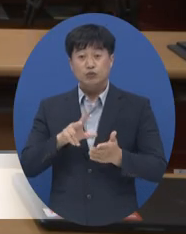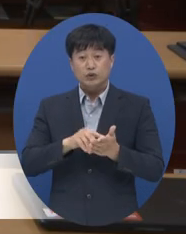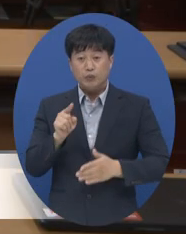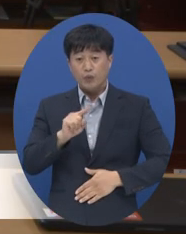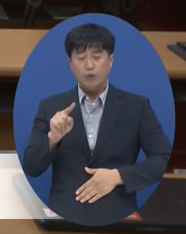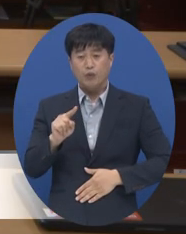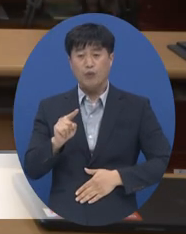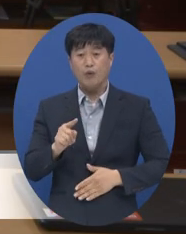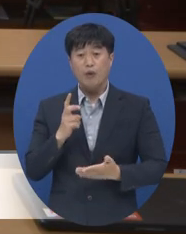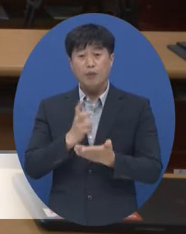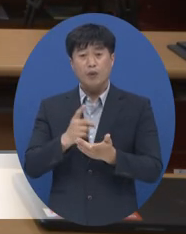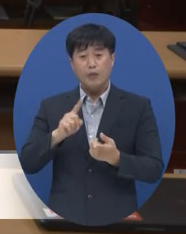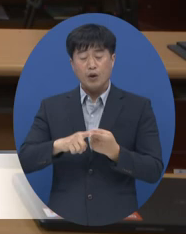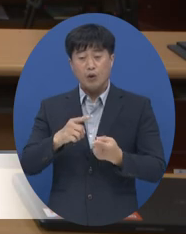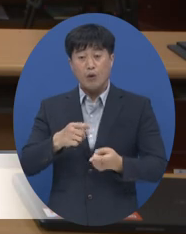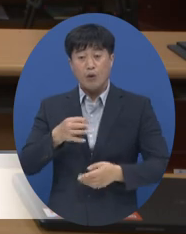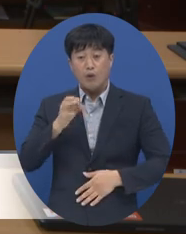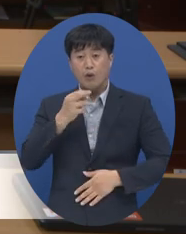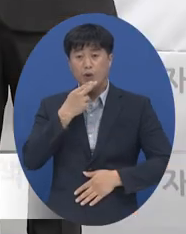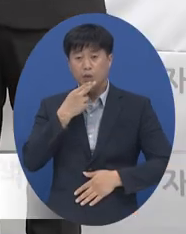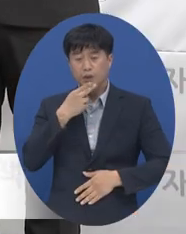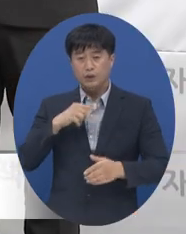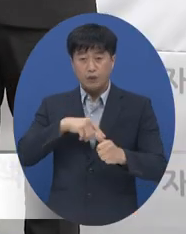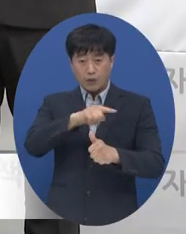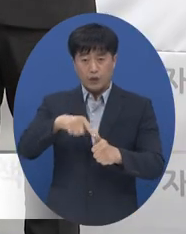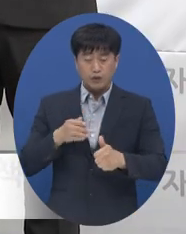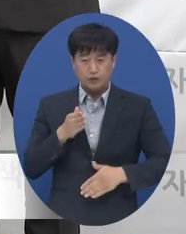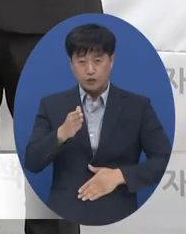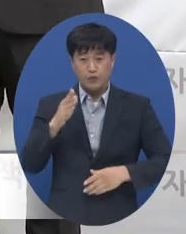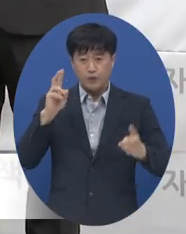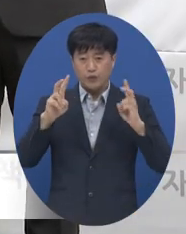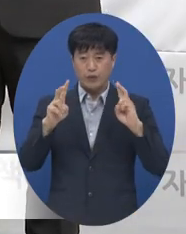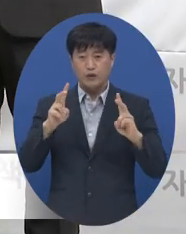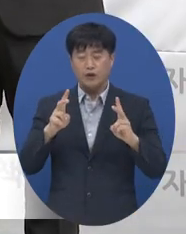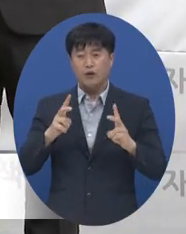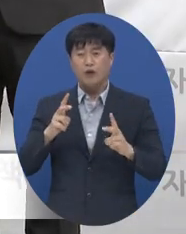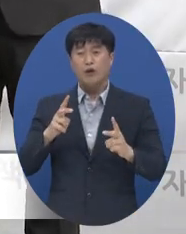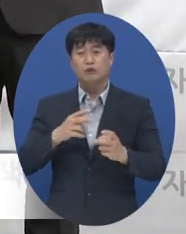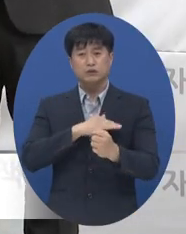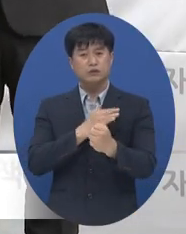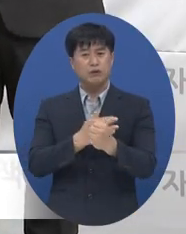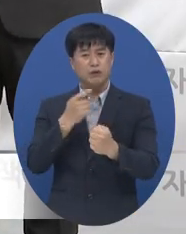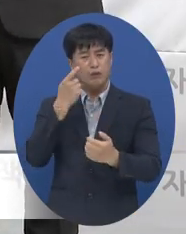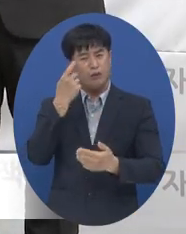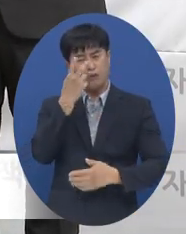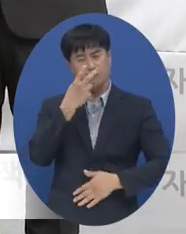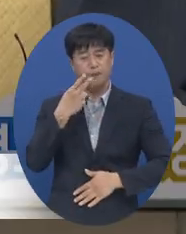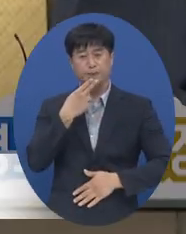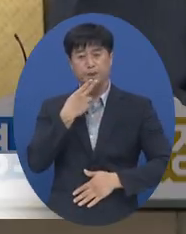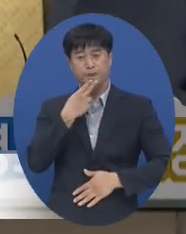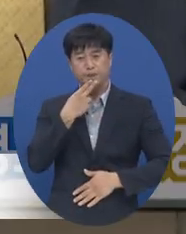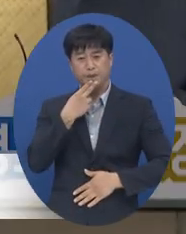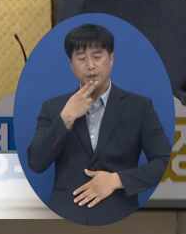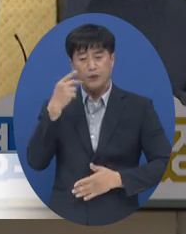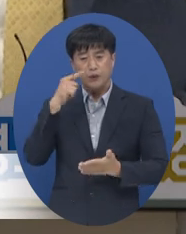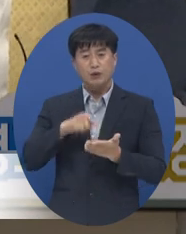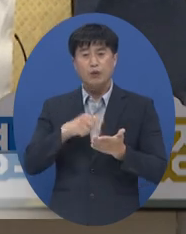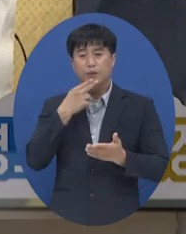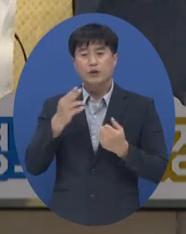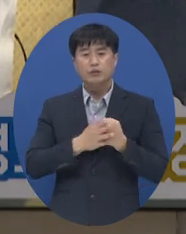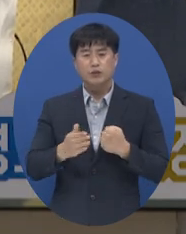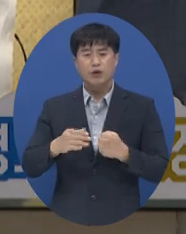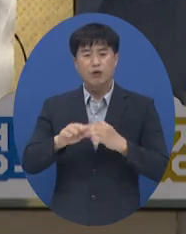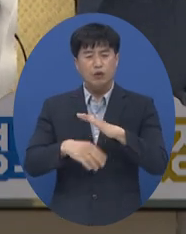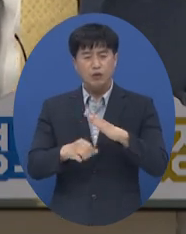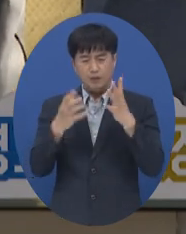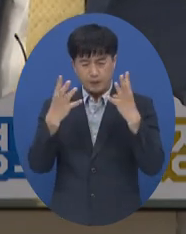문제는 이렇게 적법하게 허가를 받지 않은 환경 전문 공사업체의 시공 능력은 검증이 되지 않아 부실 시공의 위험이